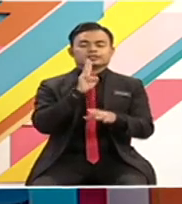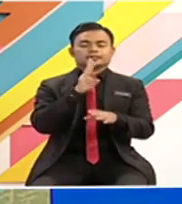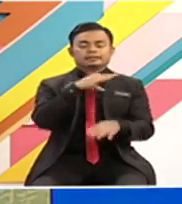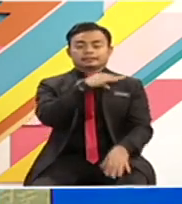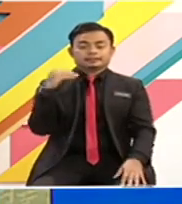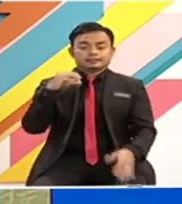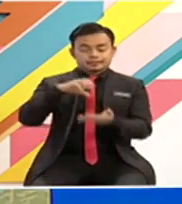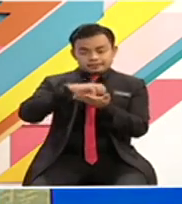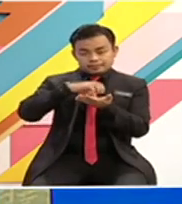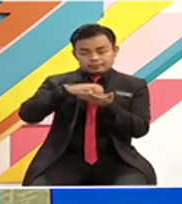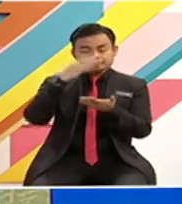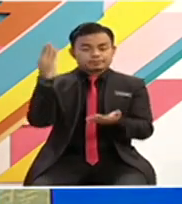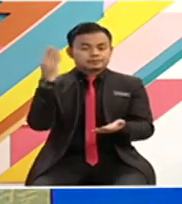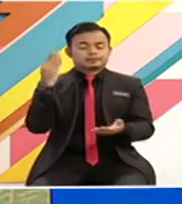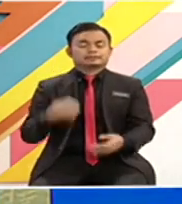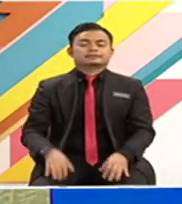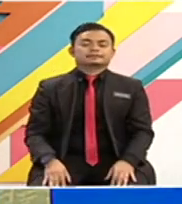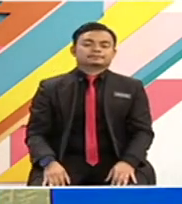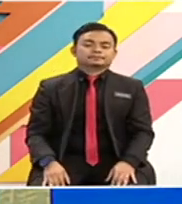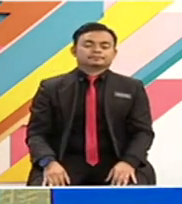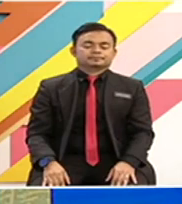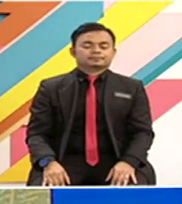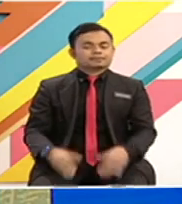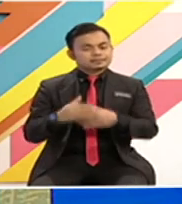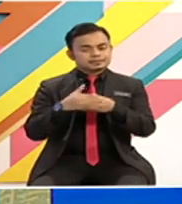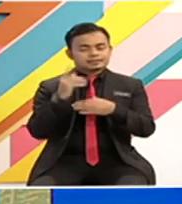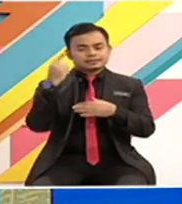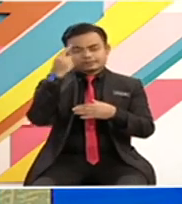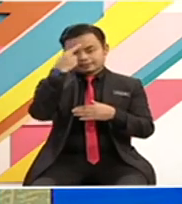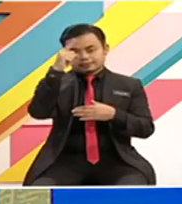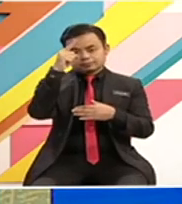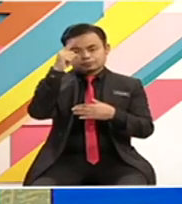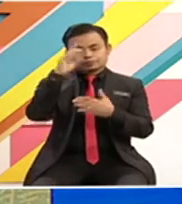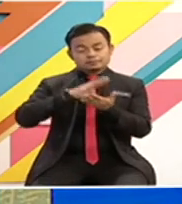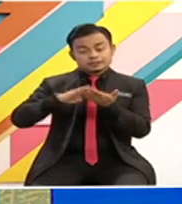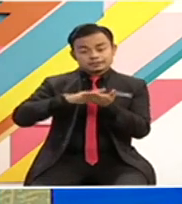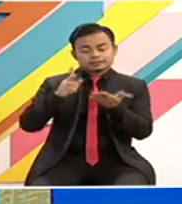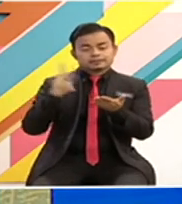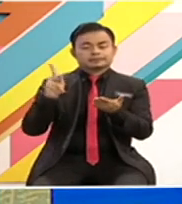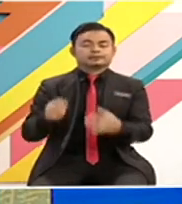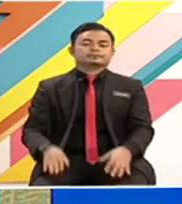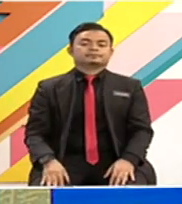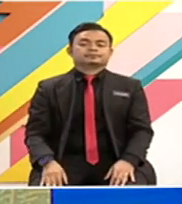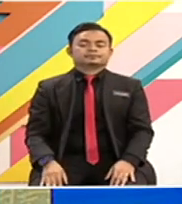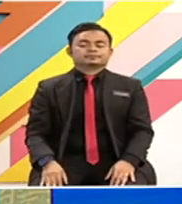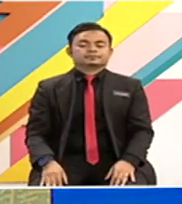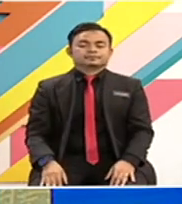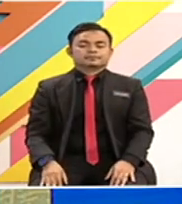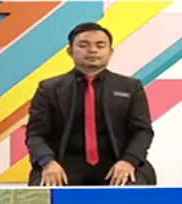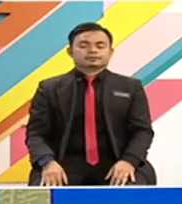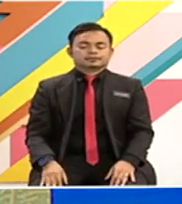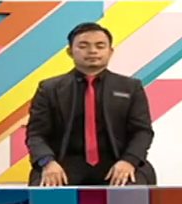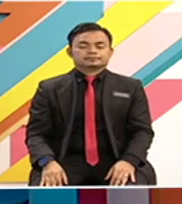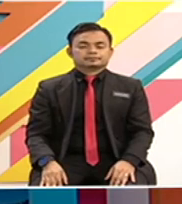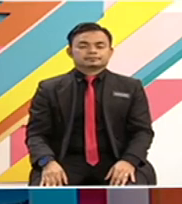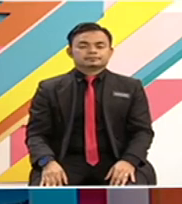sabun buku yang satu bak mandi itu senang jelajah jadi Jakarta Enggak cuma kita gosok sikit lah sebab bila Dahsyat lambung melekat